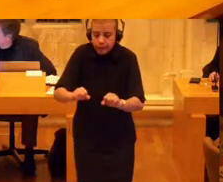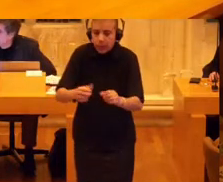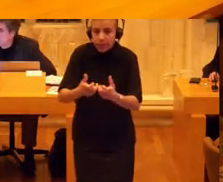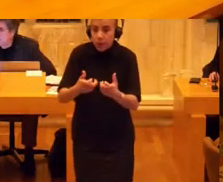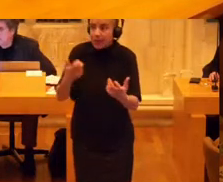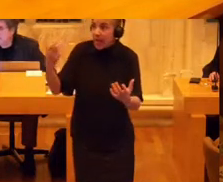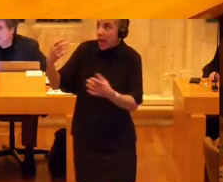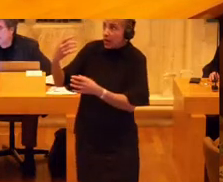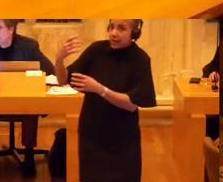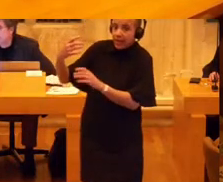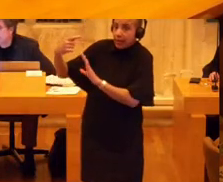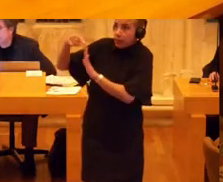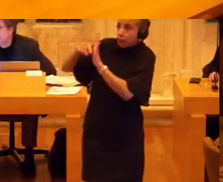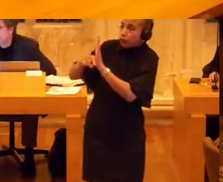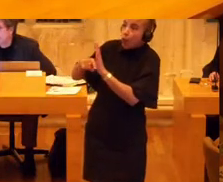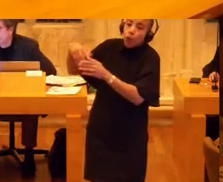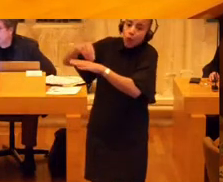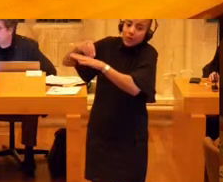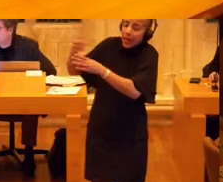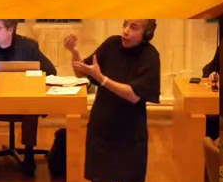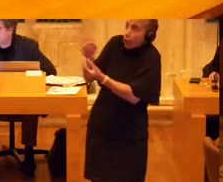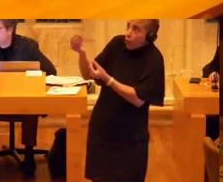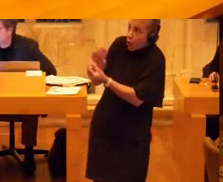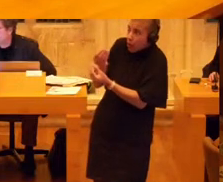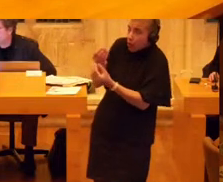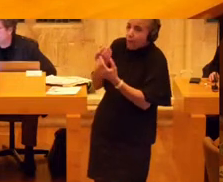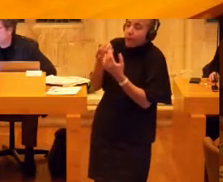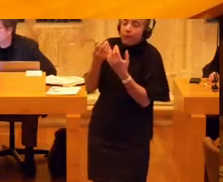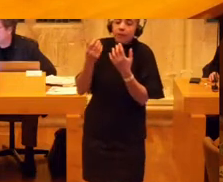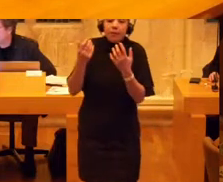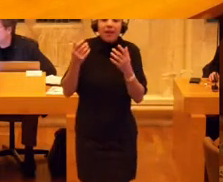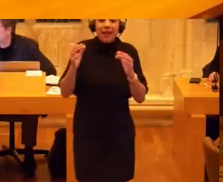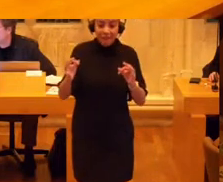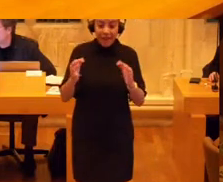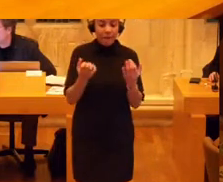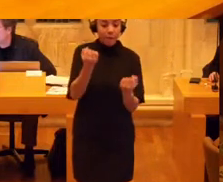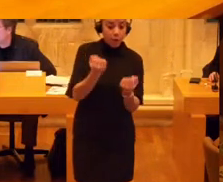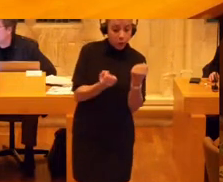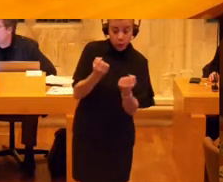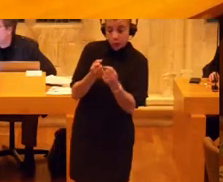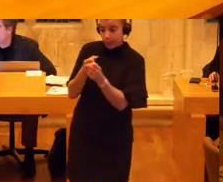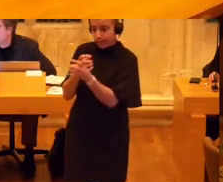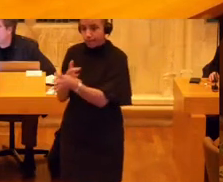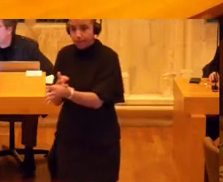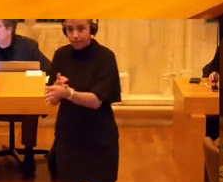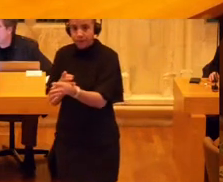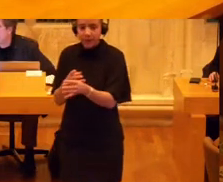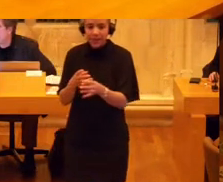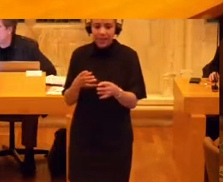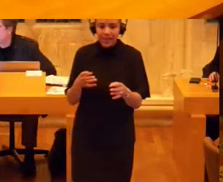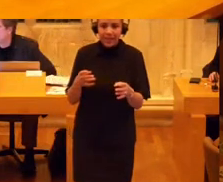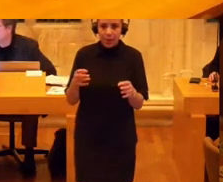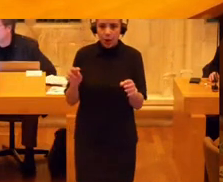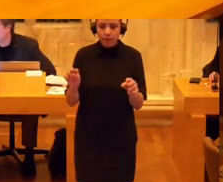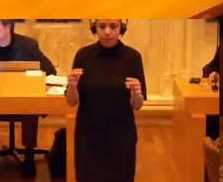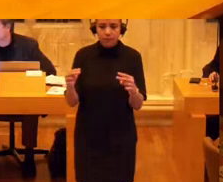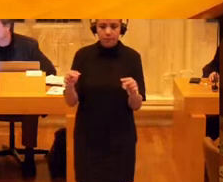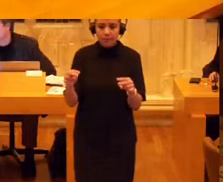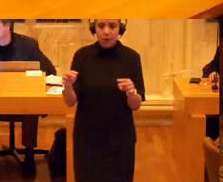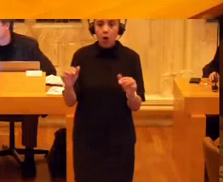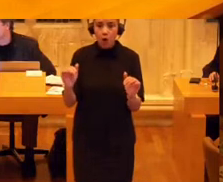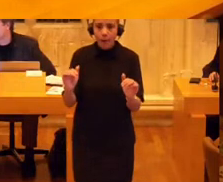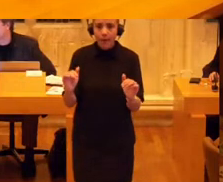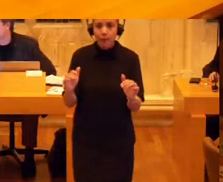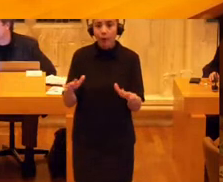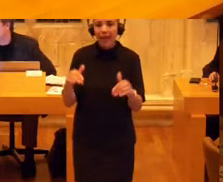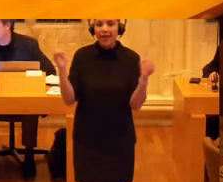du CEREMA sur la co-visibilité entre le cycliste et la voiture, notamment pour éviter les angles morts. Après, on a eu le débat en commission